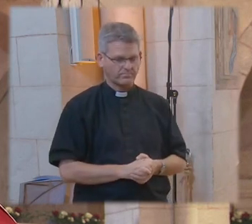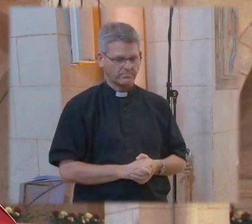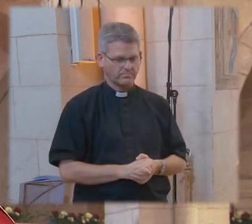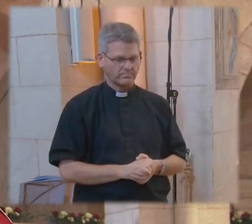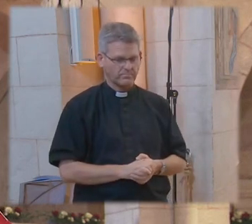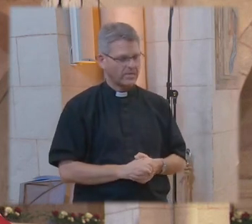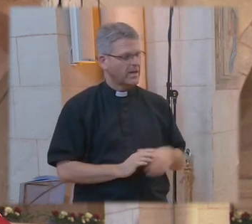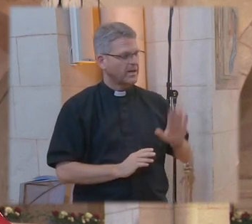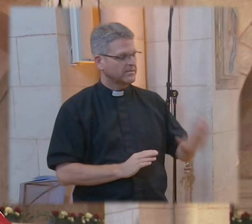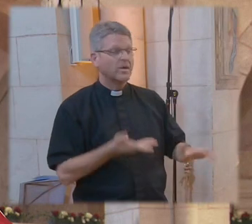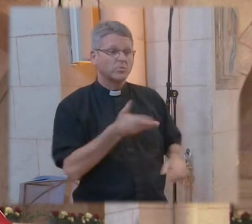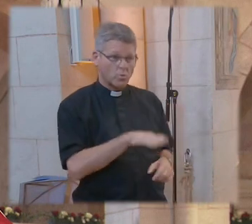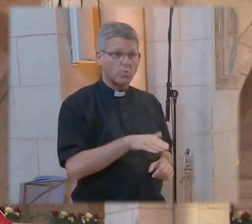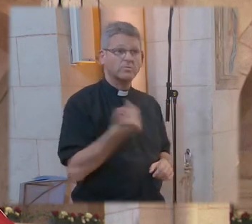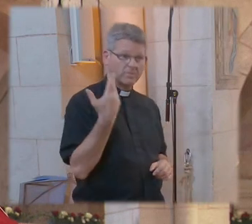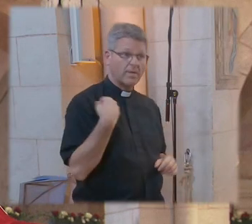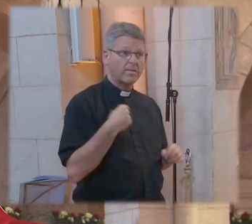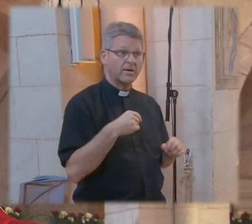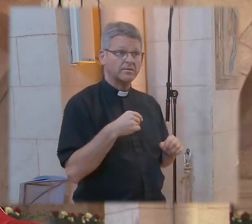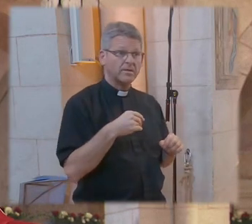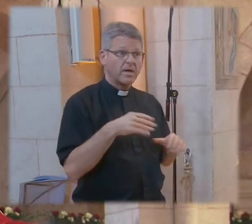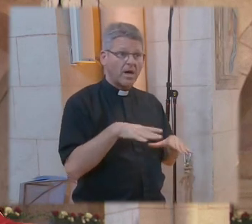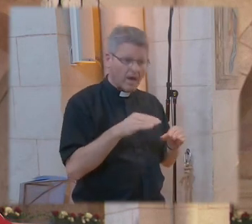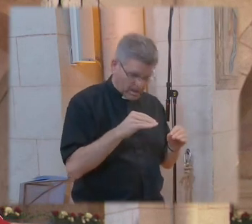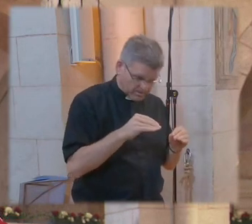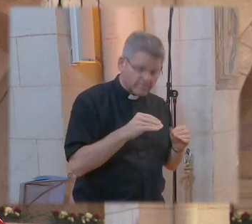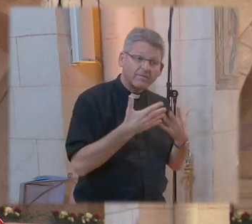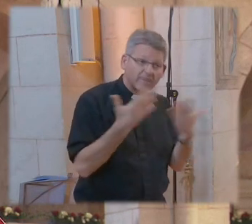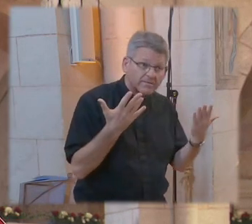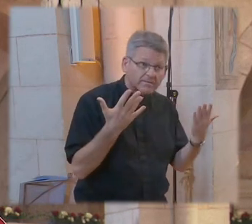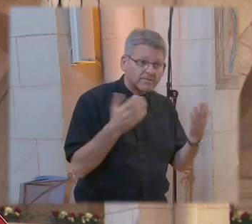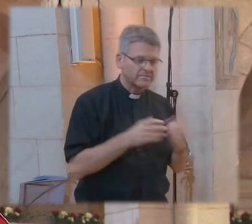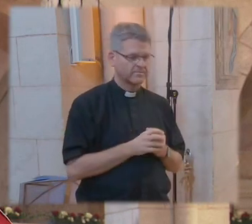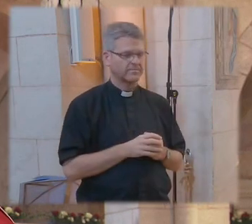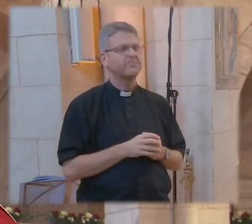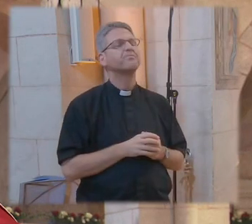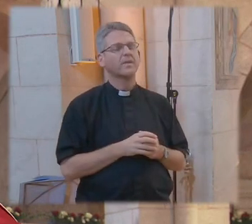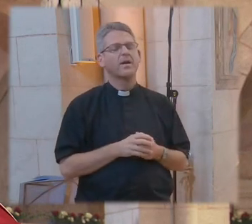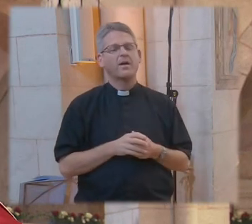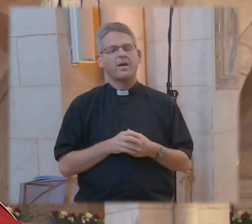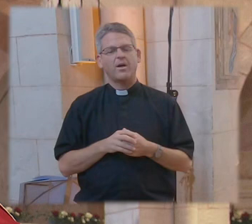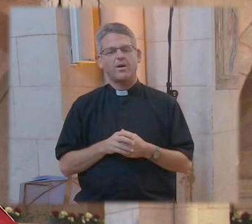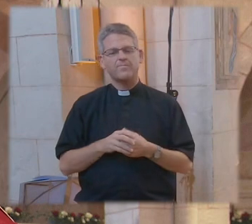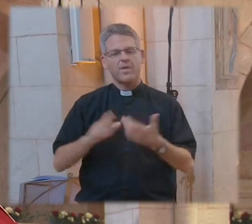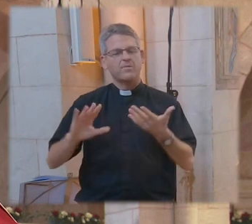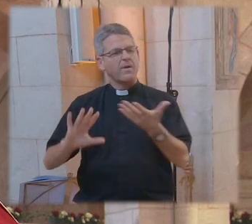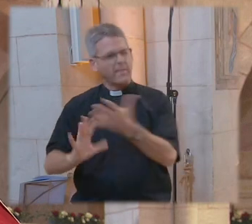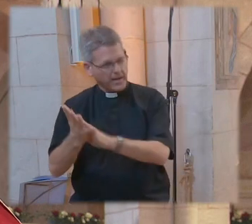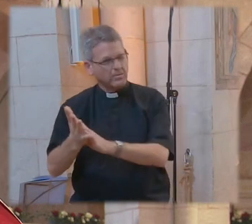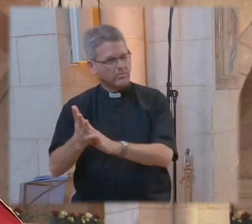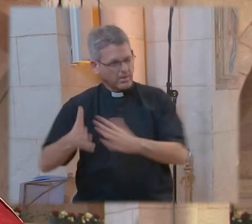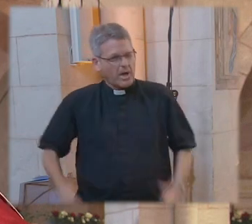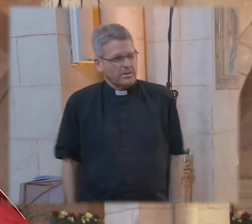Pater Henkes begonnen. Auf dem Weg der Bestechung des Krematoriumswärters durch priesterliche